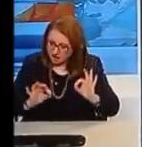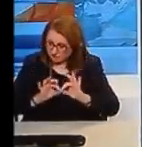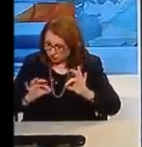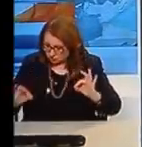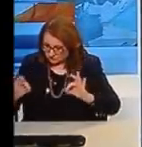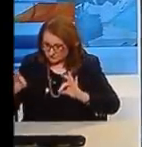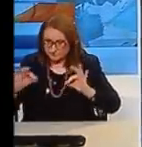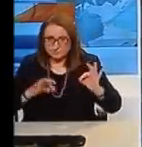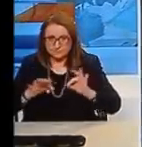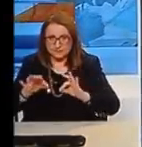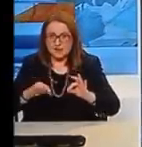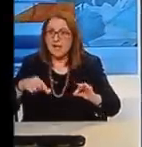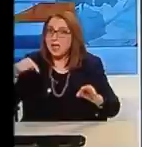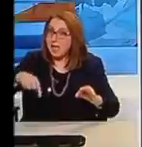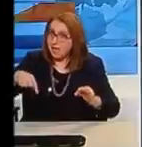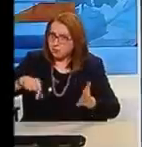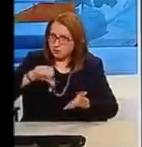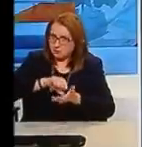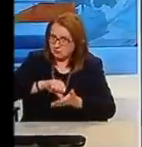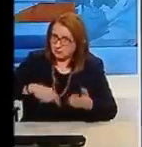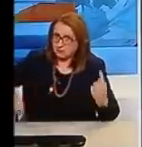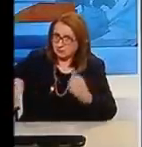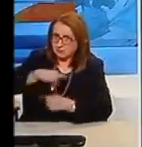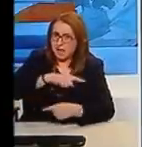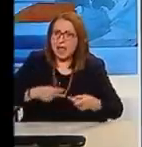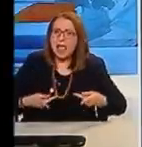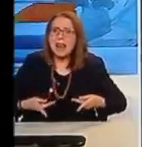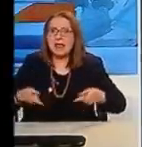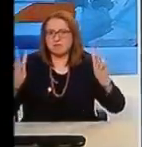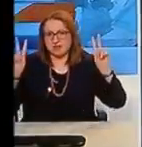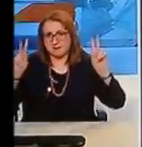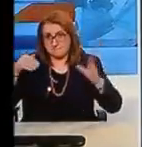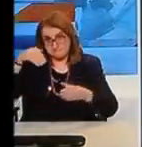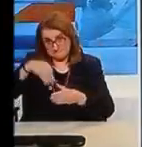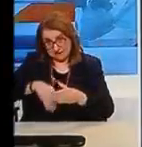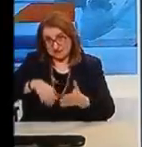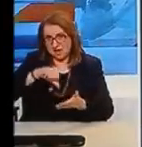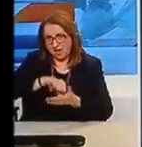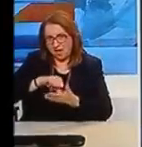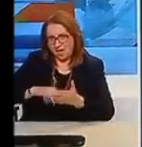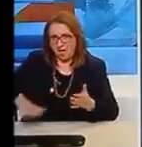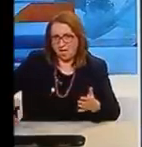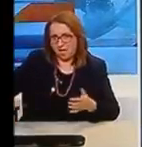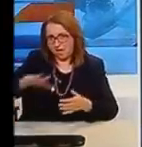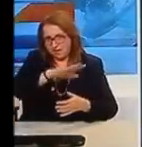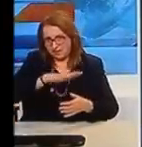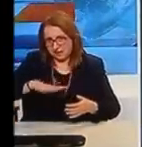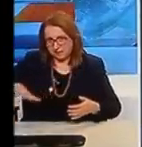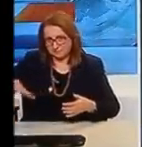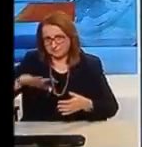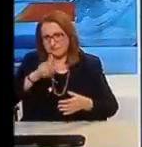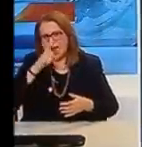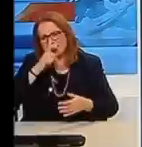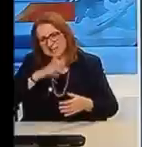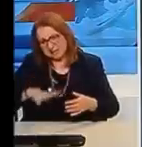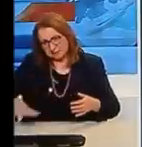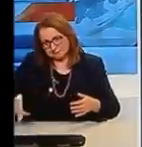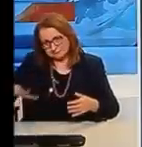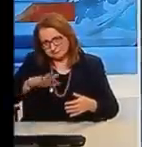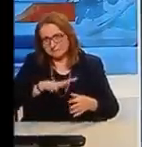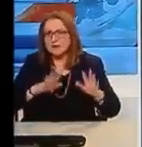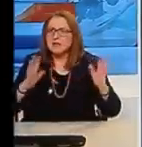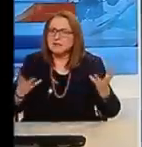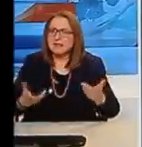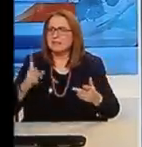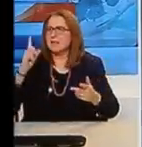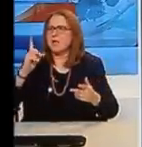και χθες, είναι ελεύθερες αποκλειστικά εντός λεκανοπεδίου και μεταξύ των περιφερειακών ενωτήτων. Δηλαδή, ένας κάτοικος